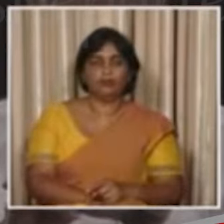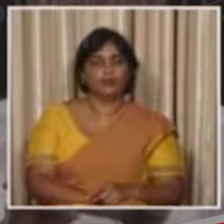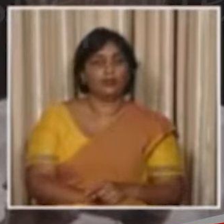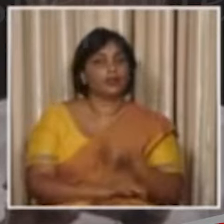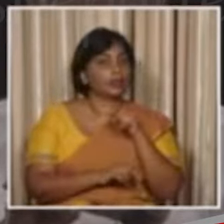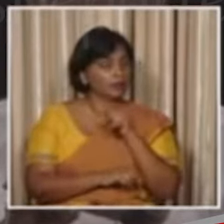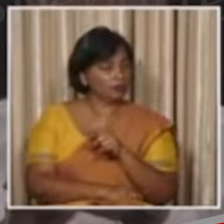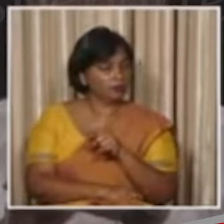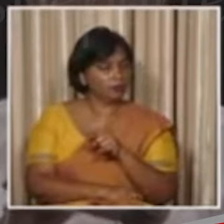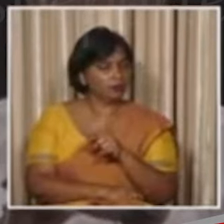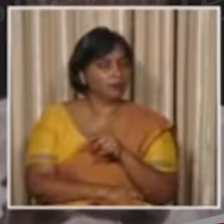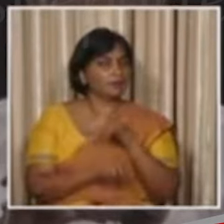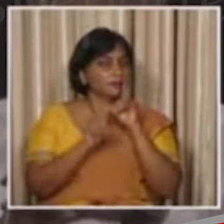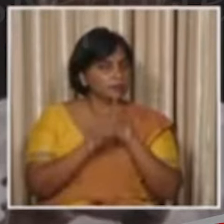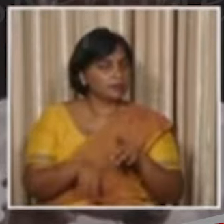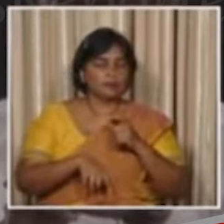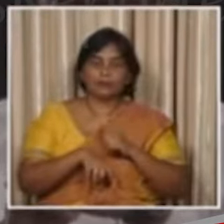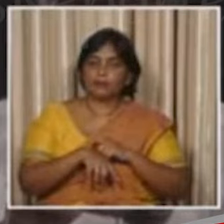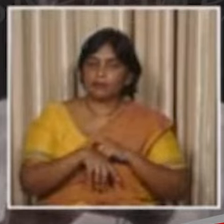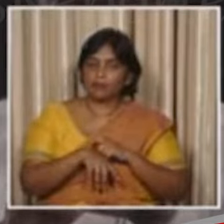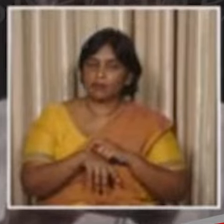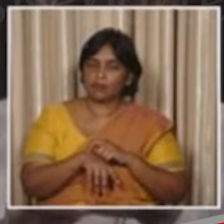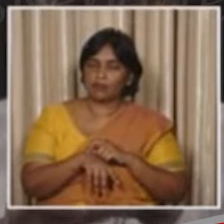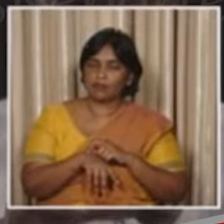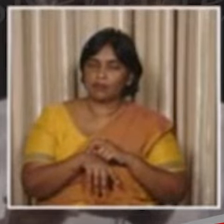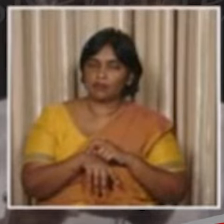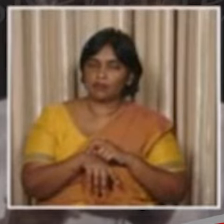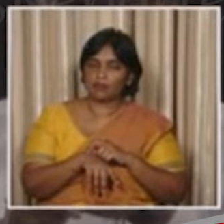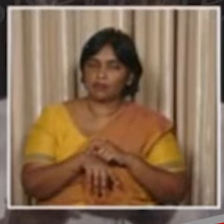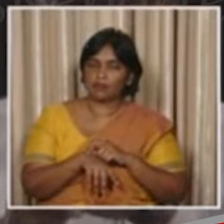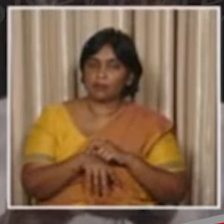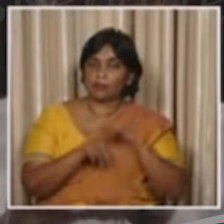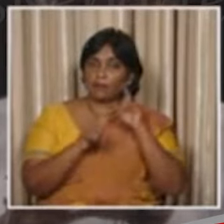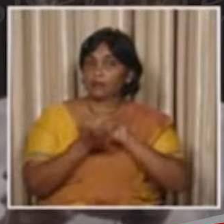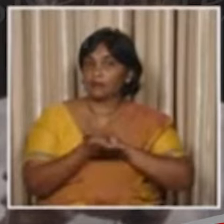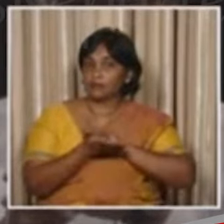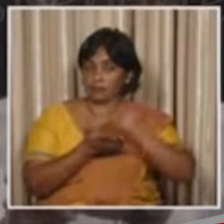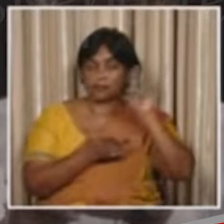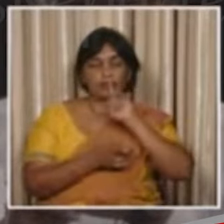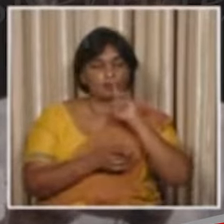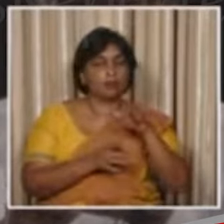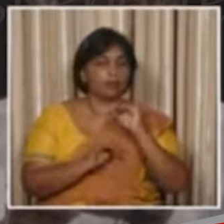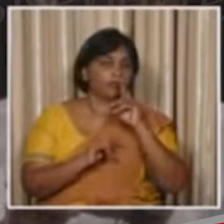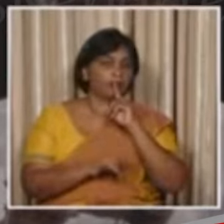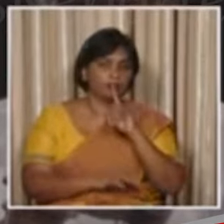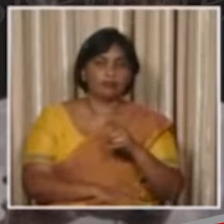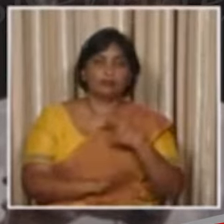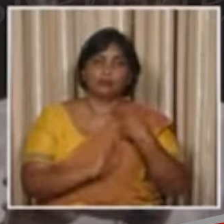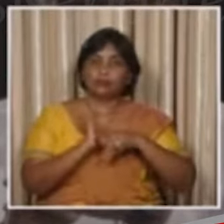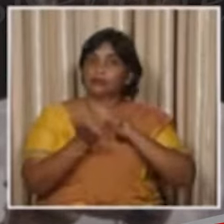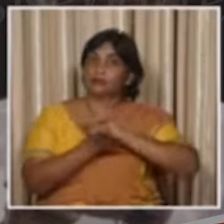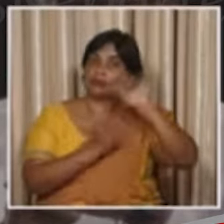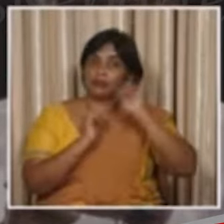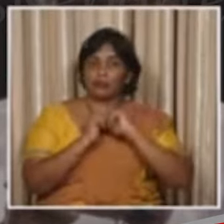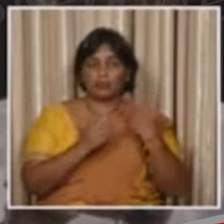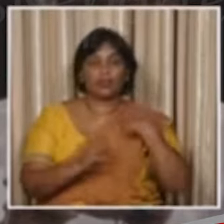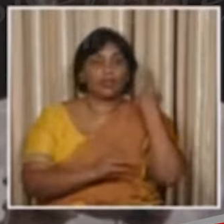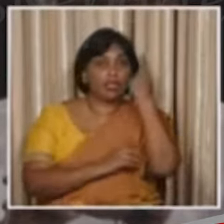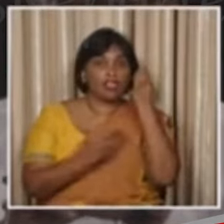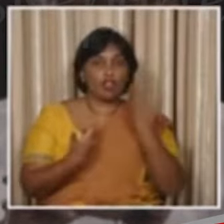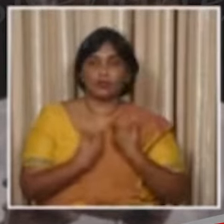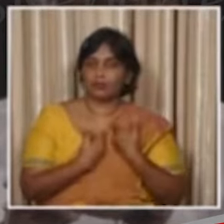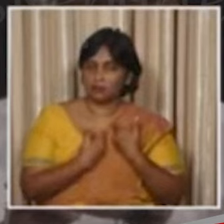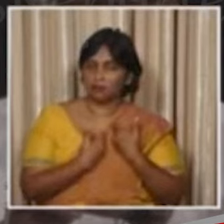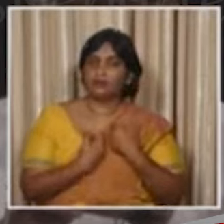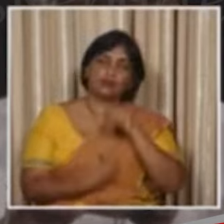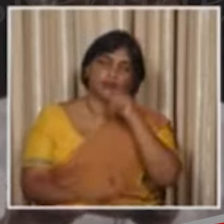දැන් මේ වගේ වෙලාවේ එහෙම රට යන්න කියනකොටත් සමහරු කියනවා රට යවල හරියනවද අපේ දැනුම් කියලා.